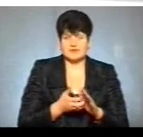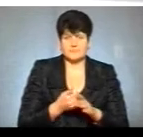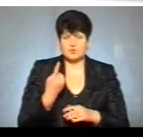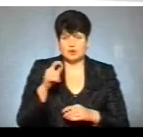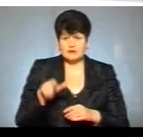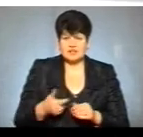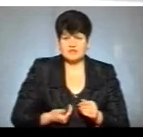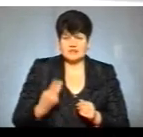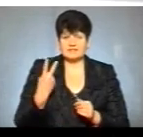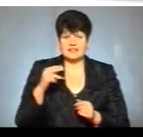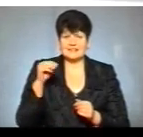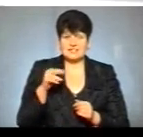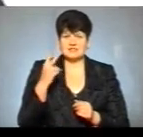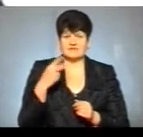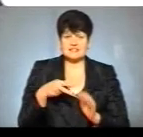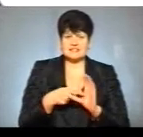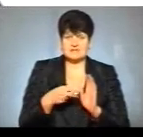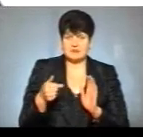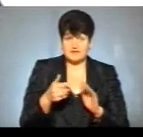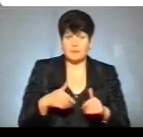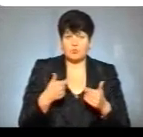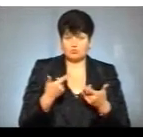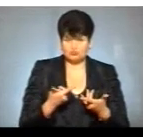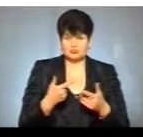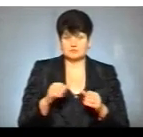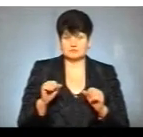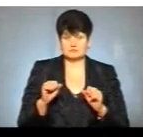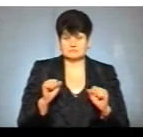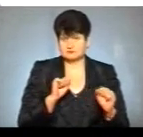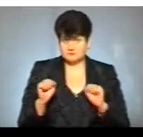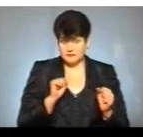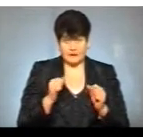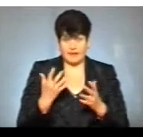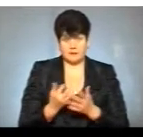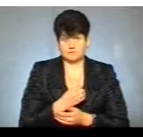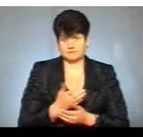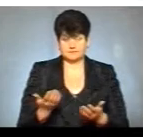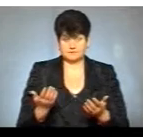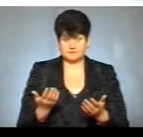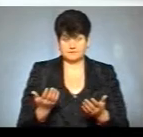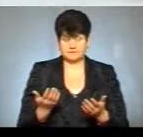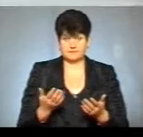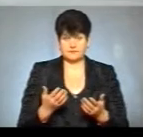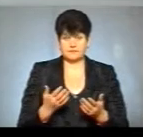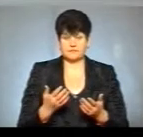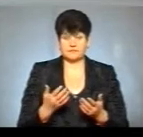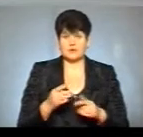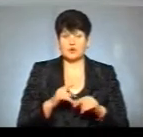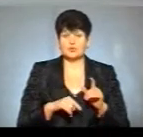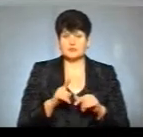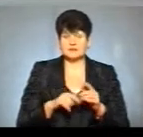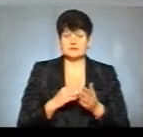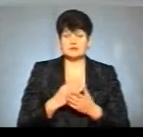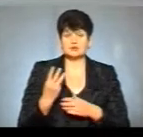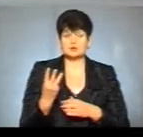на 2027 гривень на місяць, як пропонують посадовці, говорить, не виходить. Родина состоїть із трьох